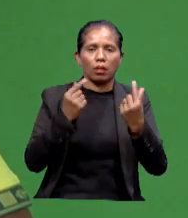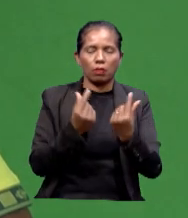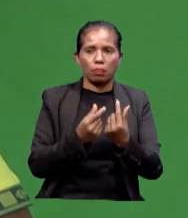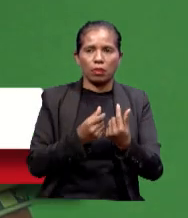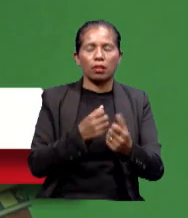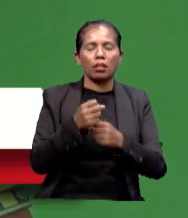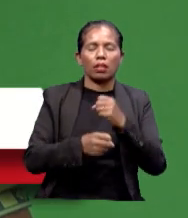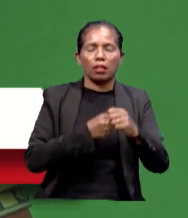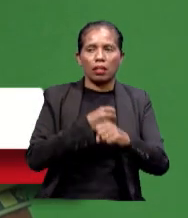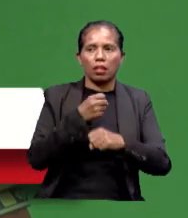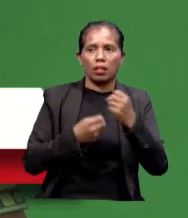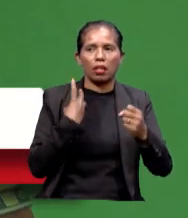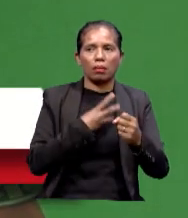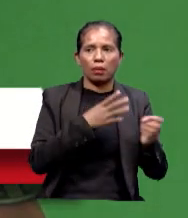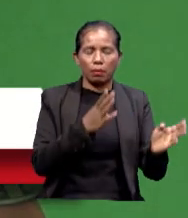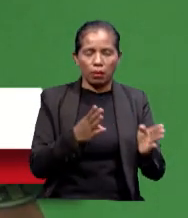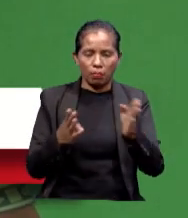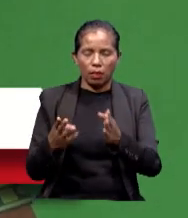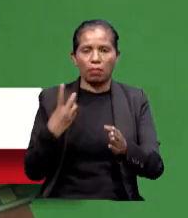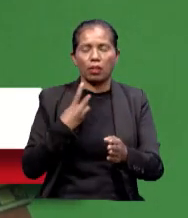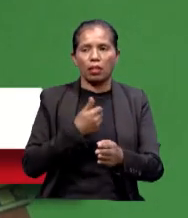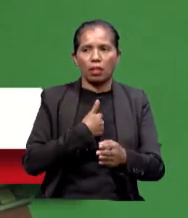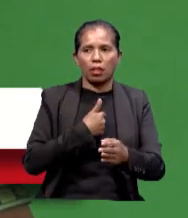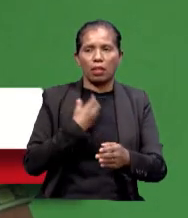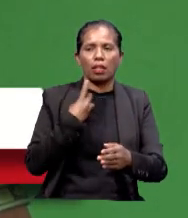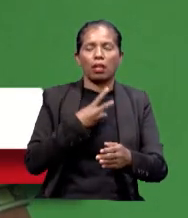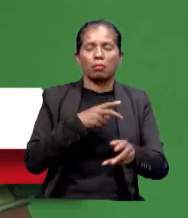ya mas amus tenke